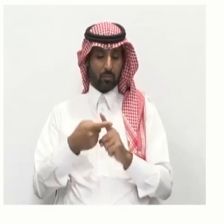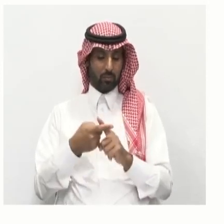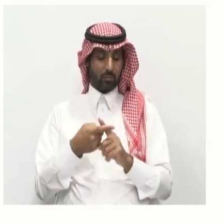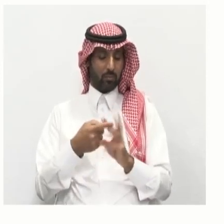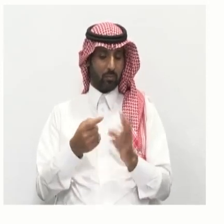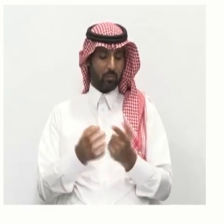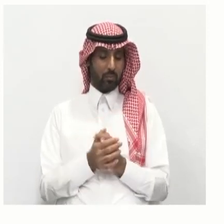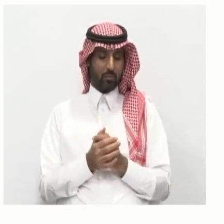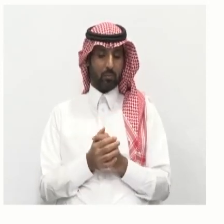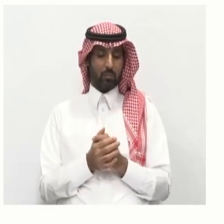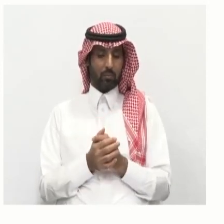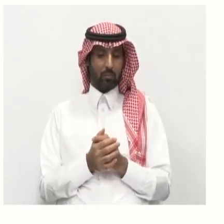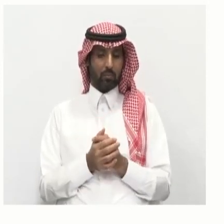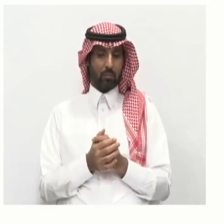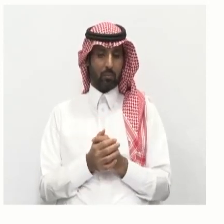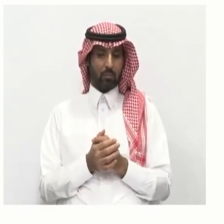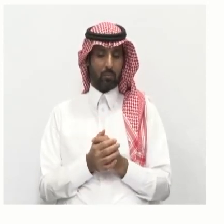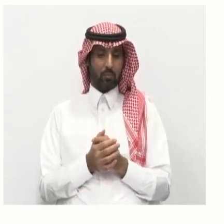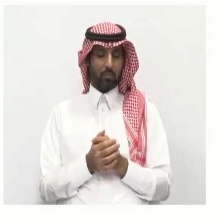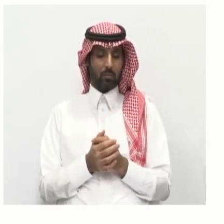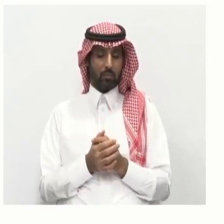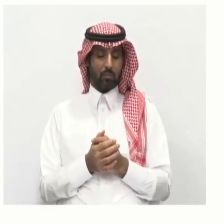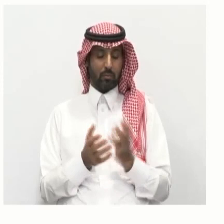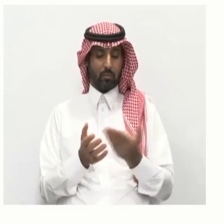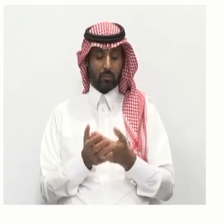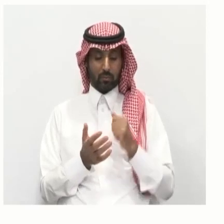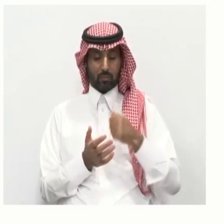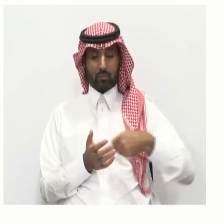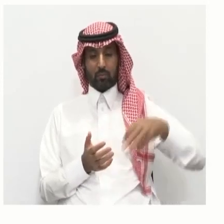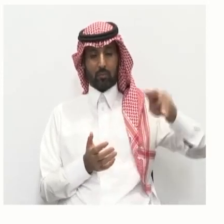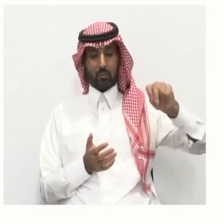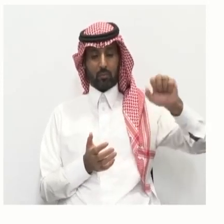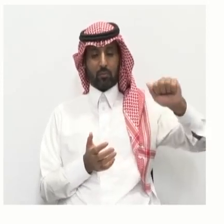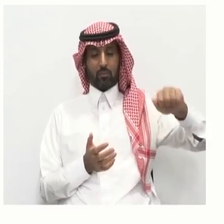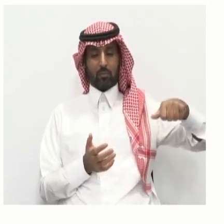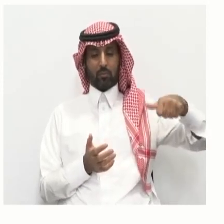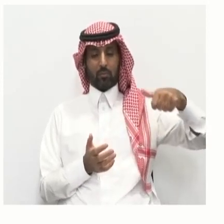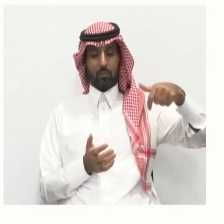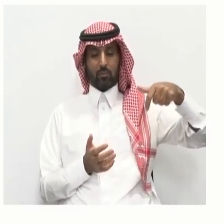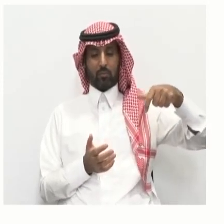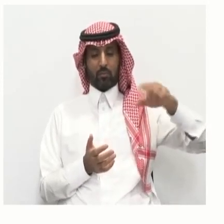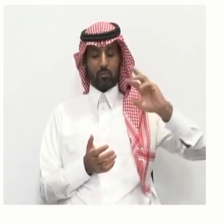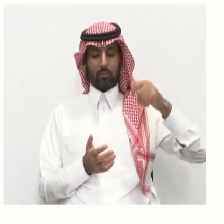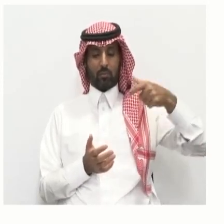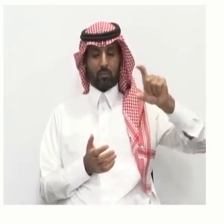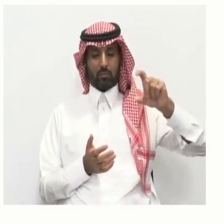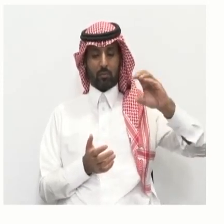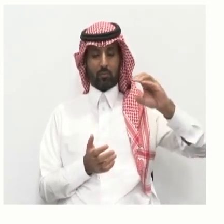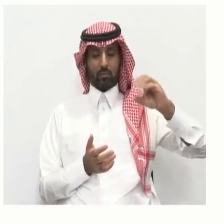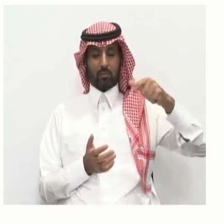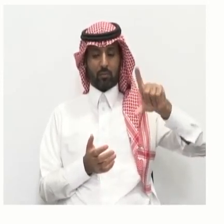ايش زائدا محلول كلوريد الصوديوم كلوريد